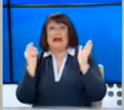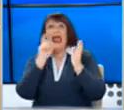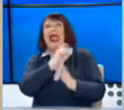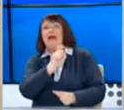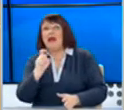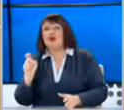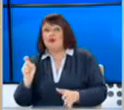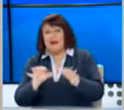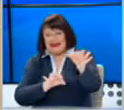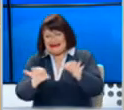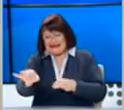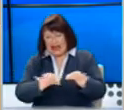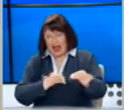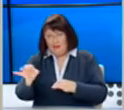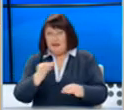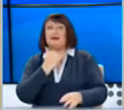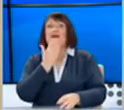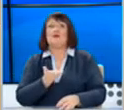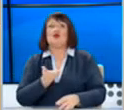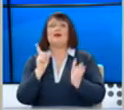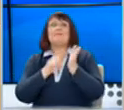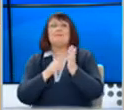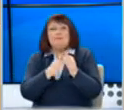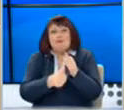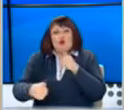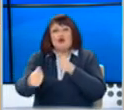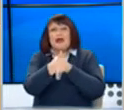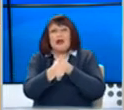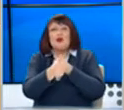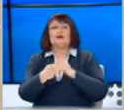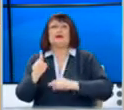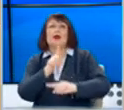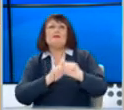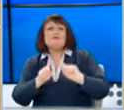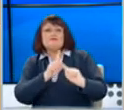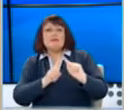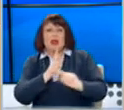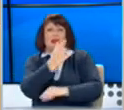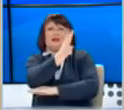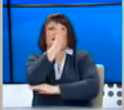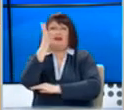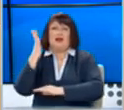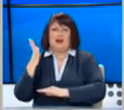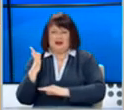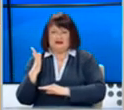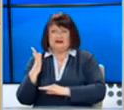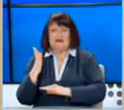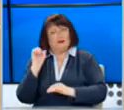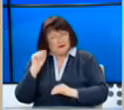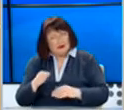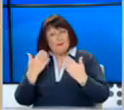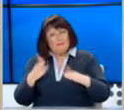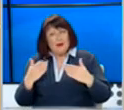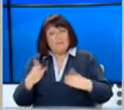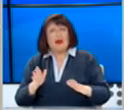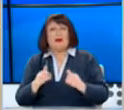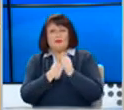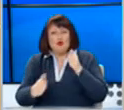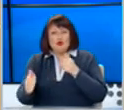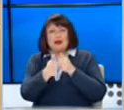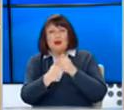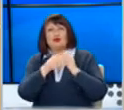είναι εφικτό. Άρα πρέπει να κάνουμε μια προτεραιοποίηση. Ποια δάση καθαρίζουμε? Αυτά τα οποία μας είπατε να κάνουμε προτεραιοποίηση. Την έχουμε κάνει την προτεραιοποίηση. Γιατί το